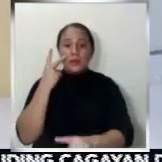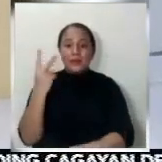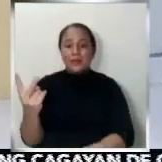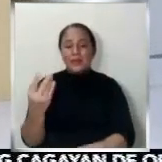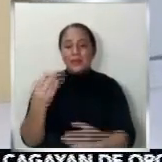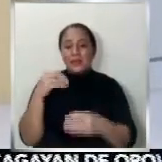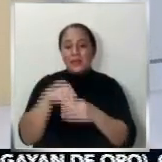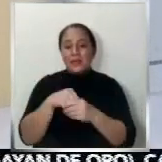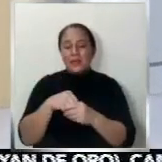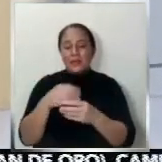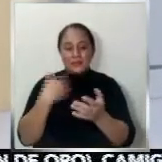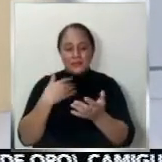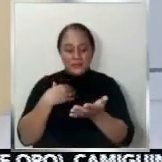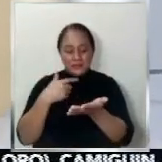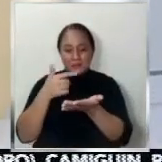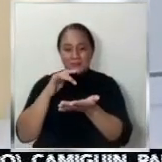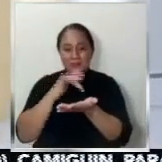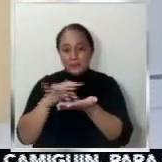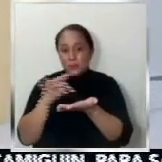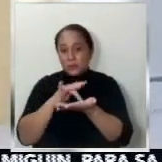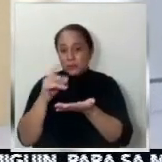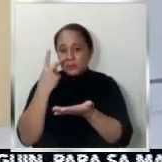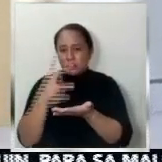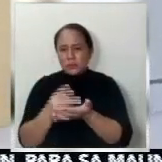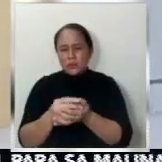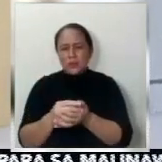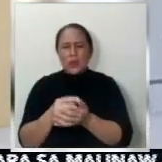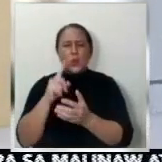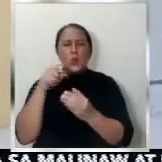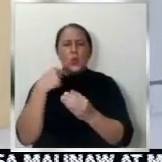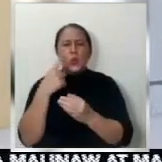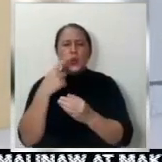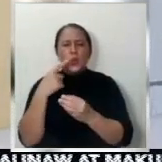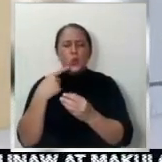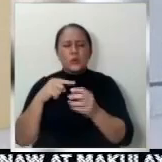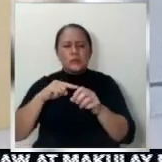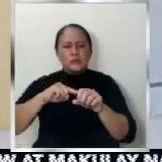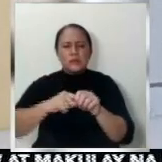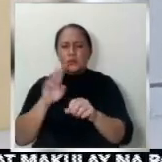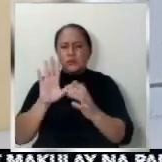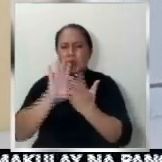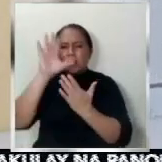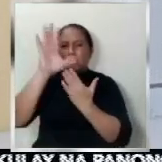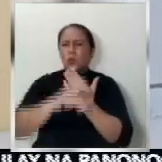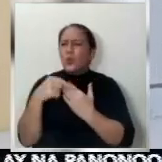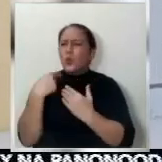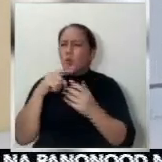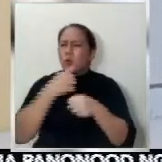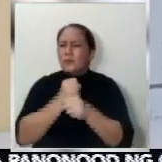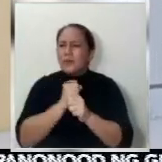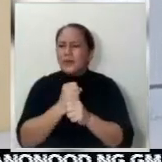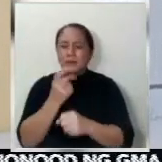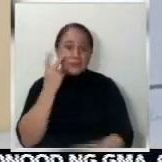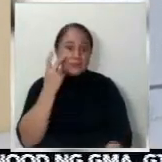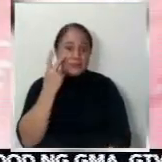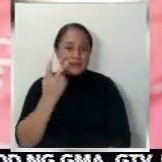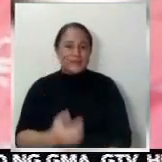gadget. Pero paano at sino nga ba nagpasimula ng ginagamit nating kalendaryo ngayon? Kuya Kim, ano